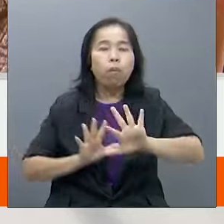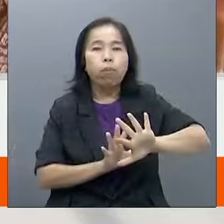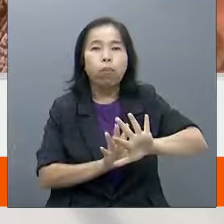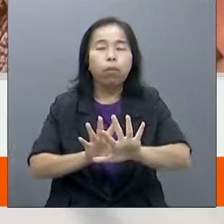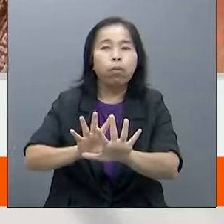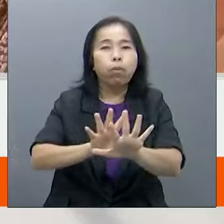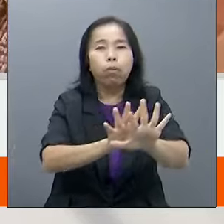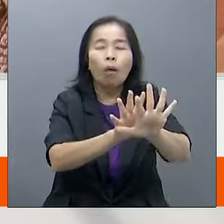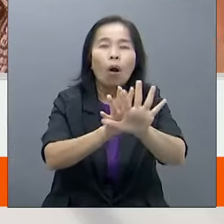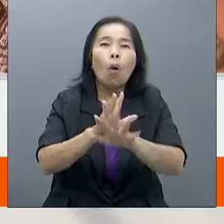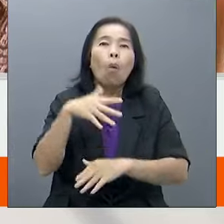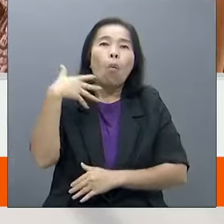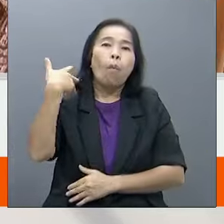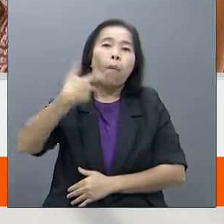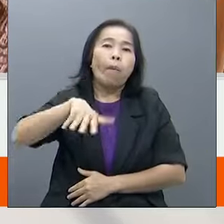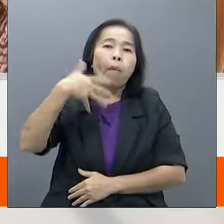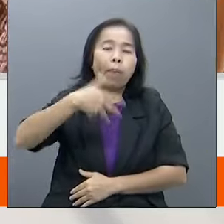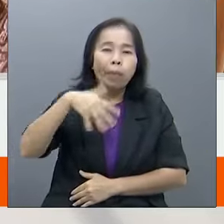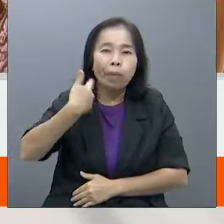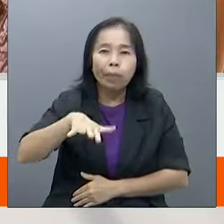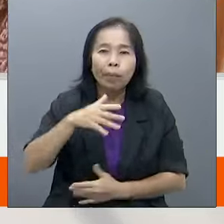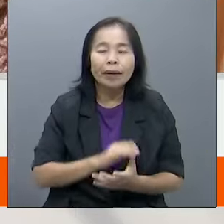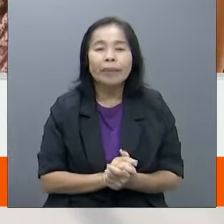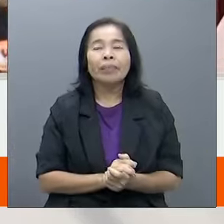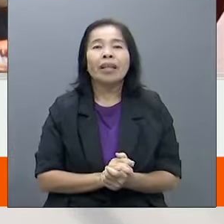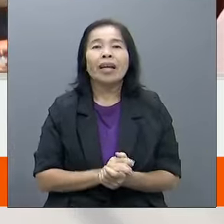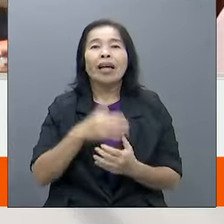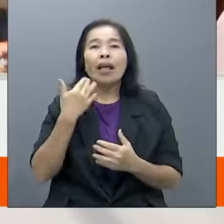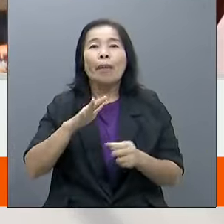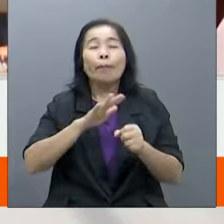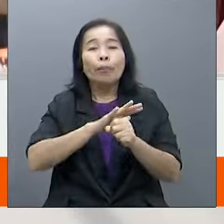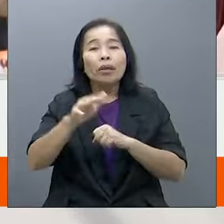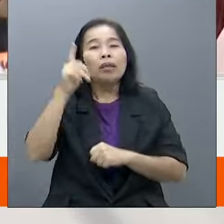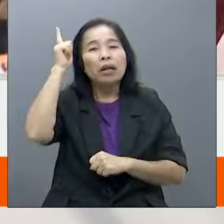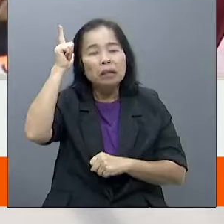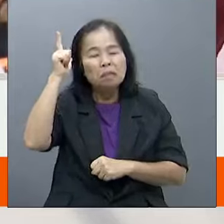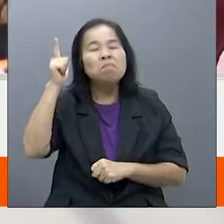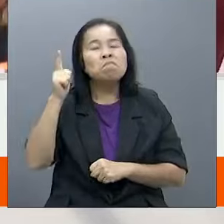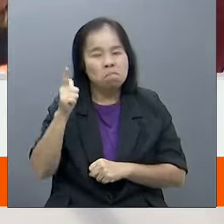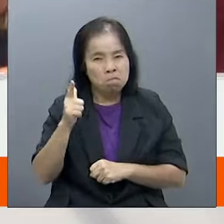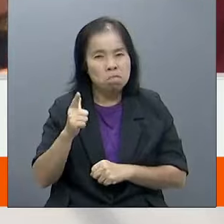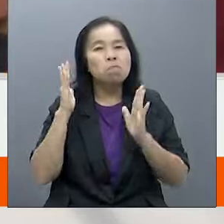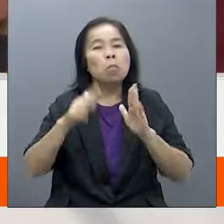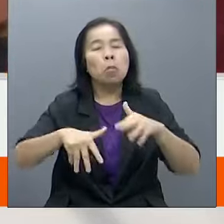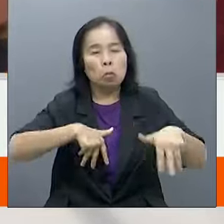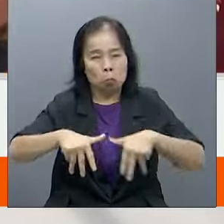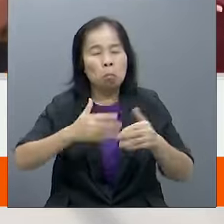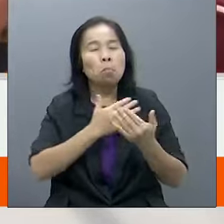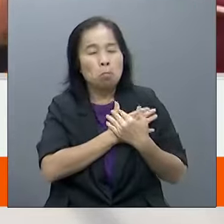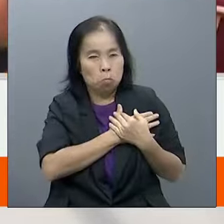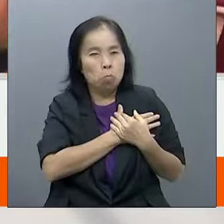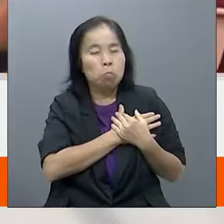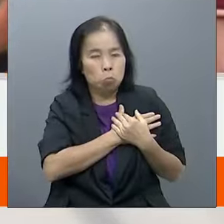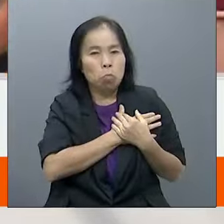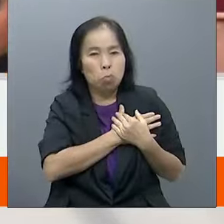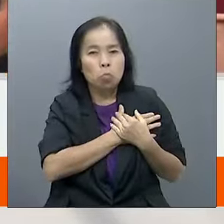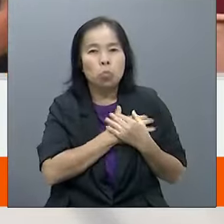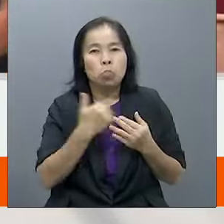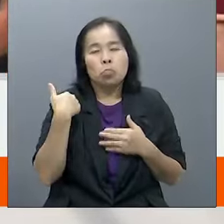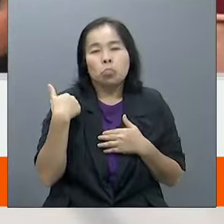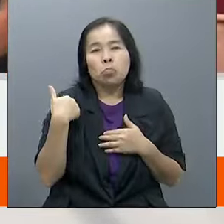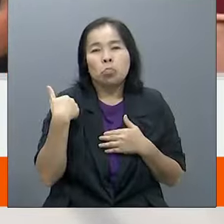ไม่เงียบนะครับแล้วก็เราก็เห็นได้ชัดว่านะครับทางคุณทักษิณเนี่ยยังมีบารมีสูงมากนะครับดูจากนักการเมืองที่ข